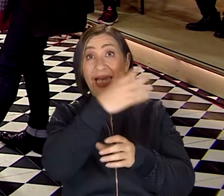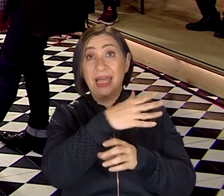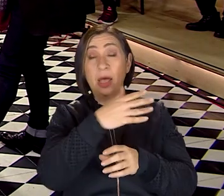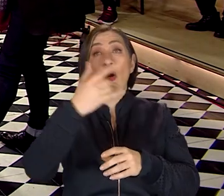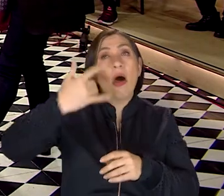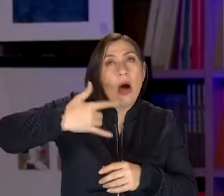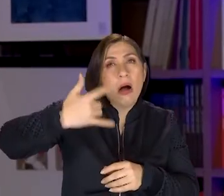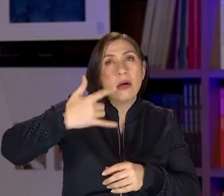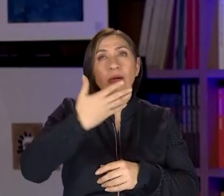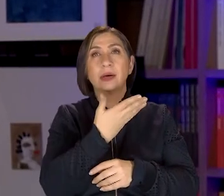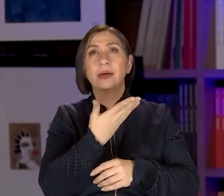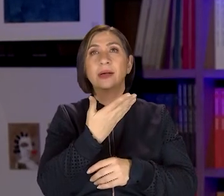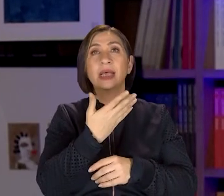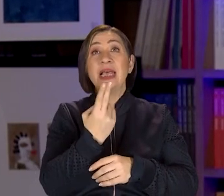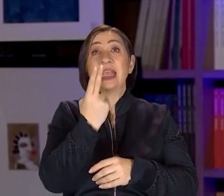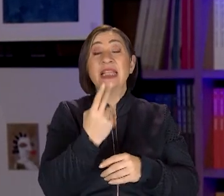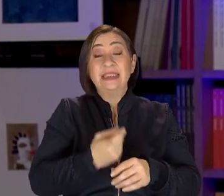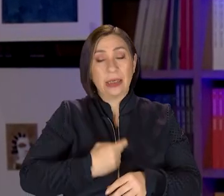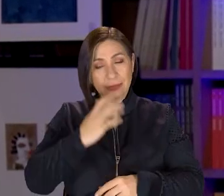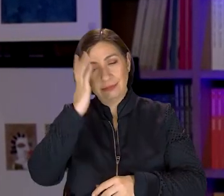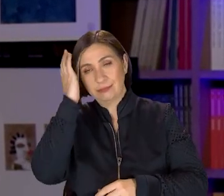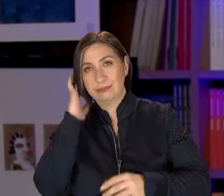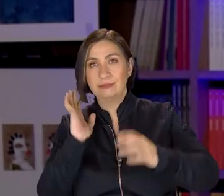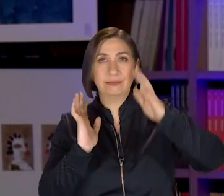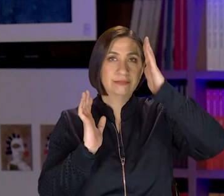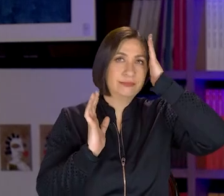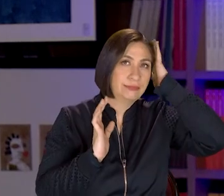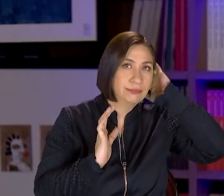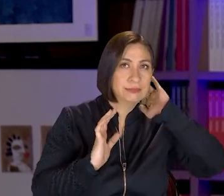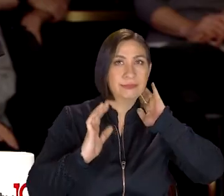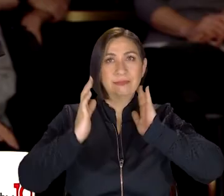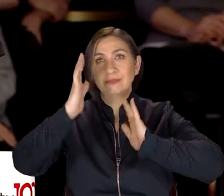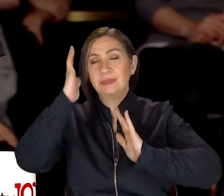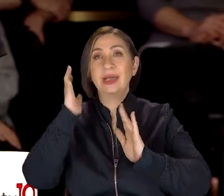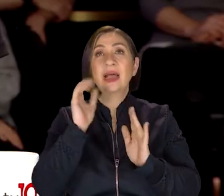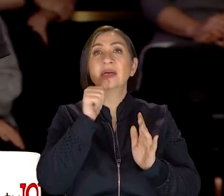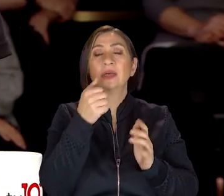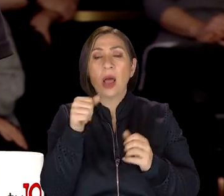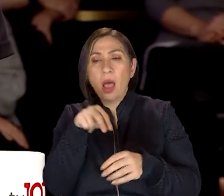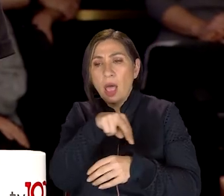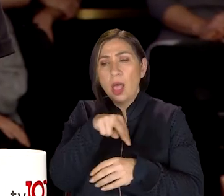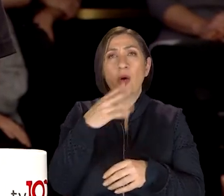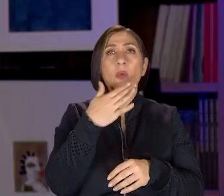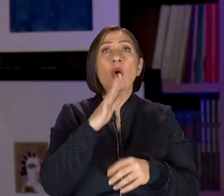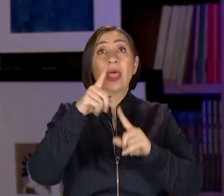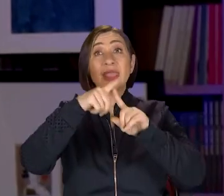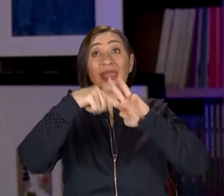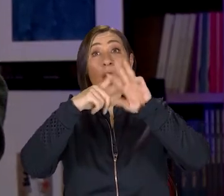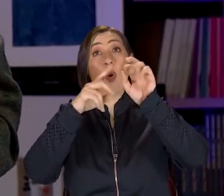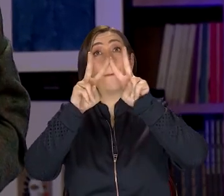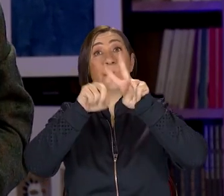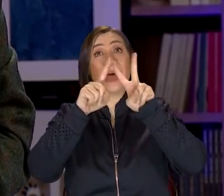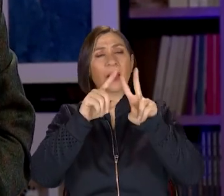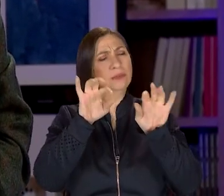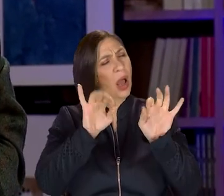Rock Teoman'ın. Evet. 7 saat saçını okşuyor. Hiç hareket etmiyor. Gördüm Teoman'ı. Evet. Şimdi de